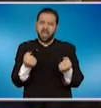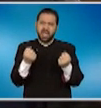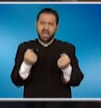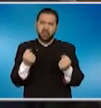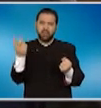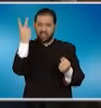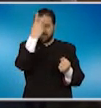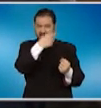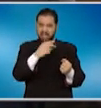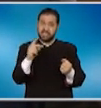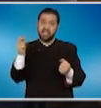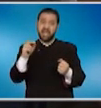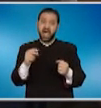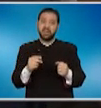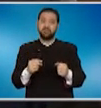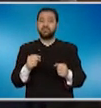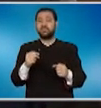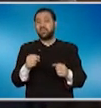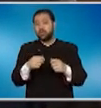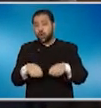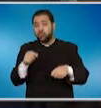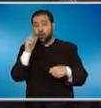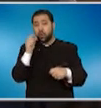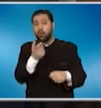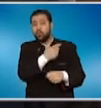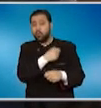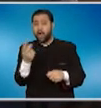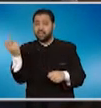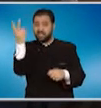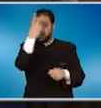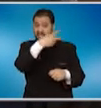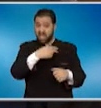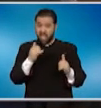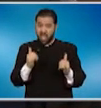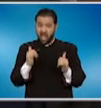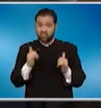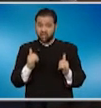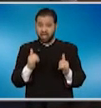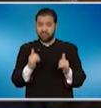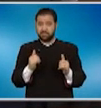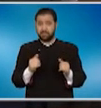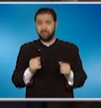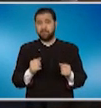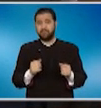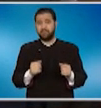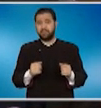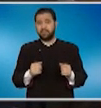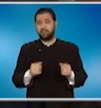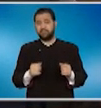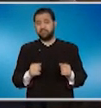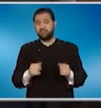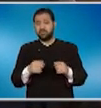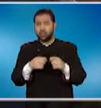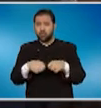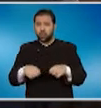unor informații. Sigur că în ceea ce privește relația omului cu Dumnezeu nu putem să reducem totul la aceste cuvinte care par foarte banale și împrumutate